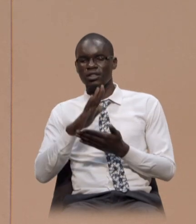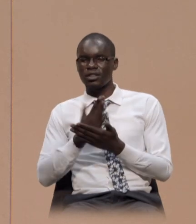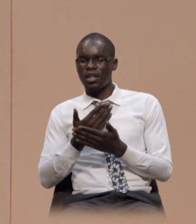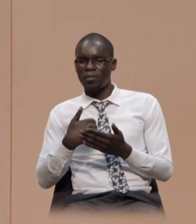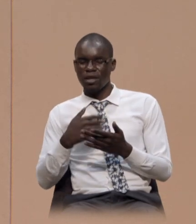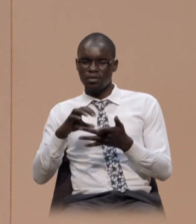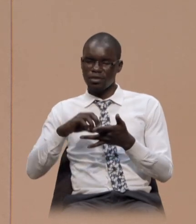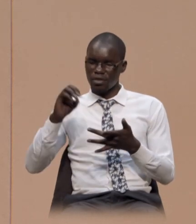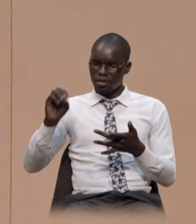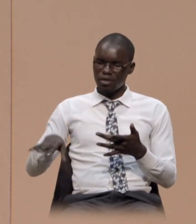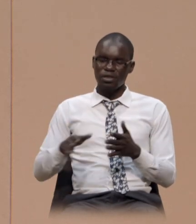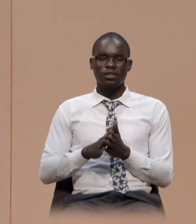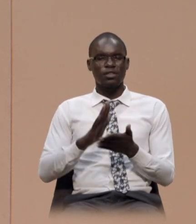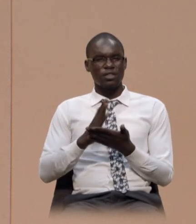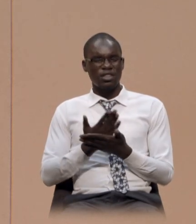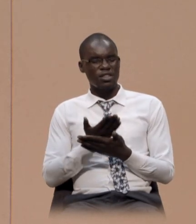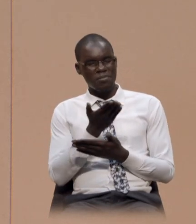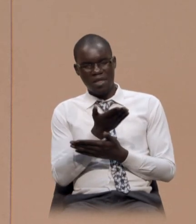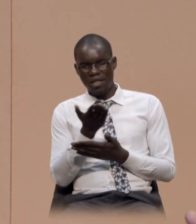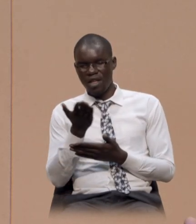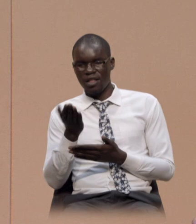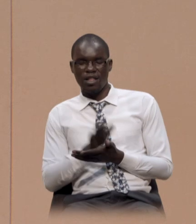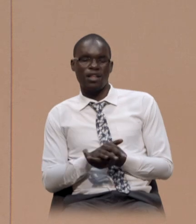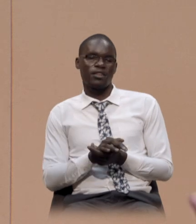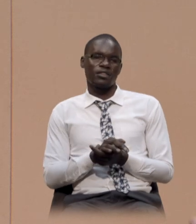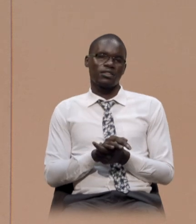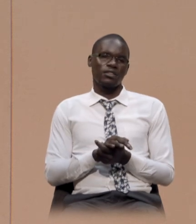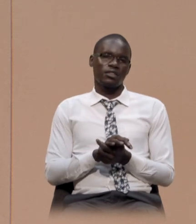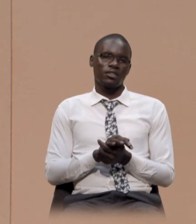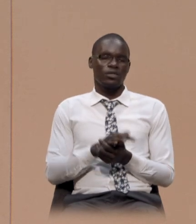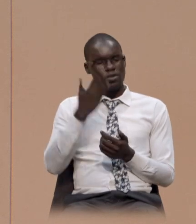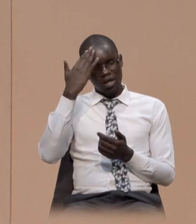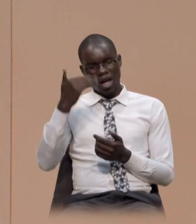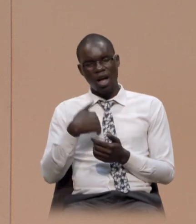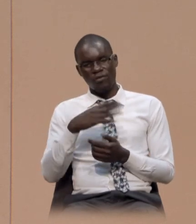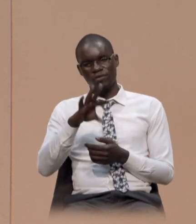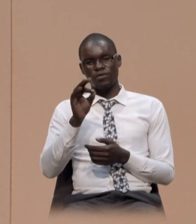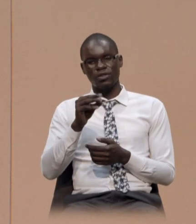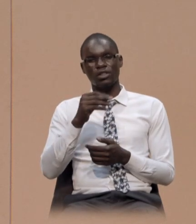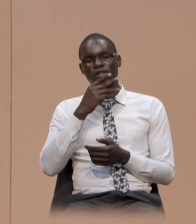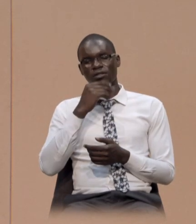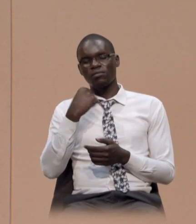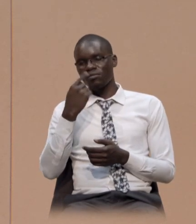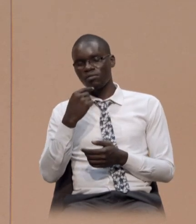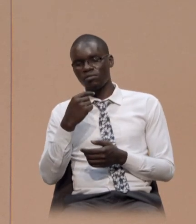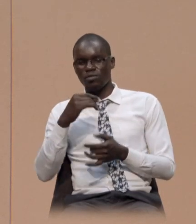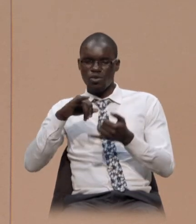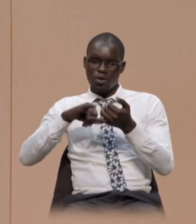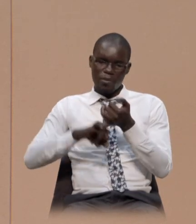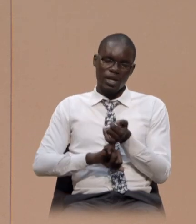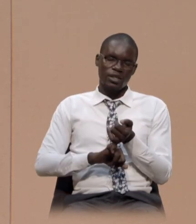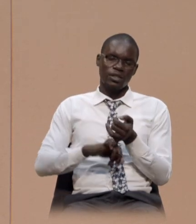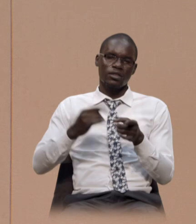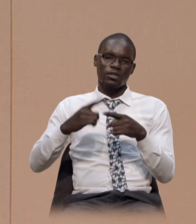talaka. Wengine wameingia hapo tu kwa sababu bahati mbaya hakupata mtu aliyemuoa ama